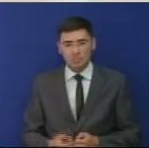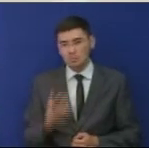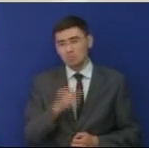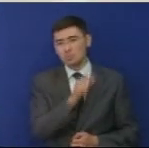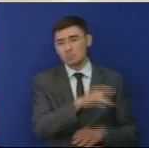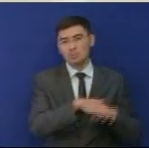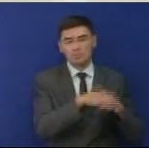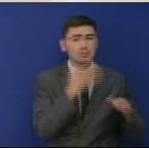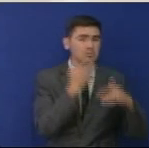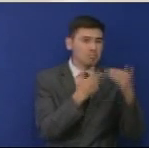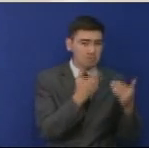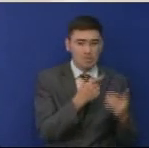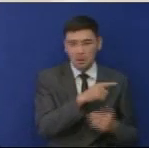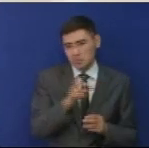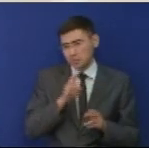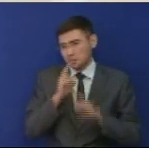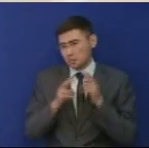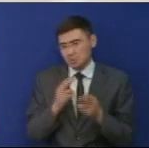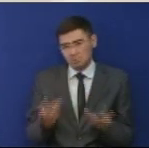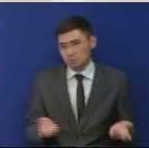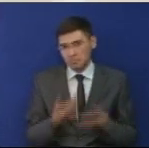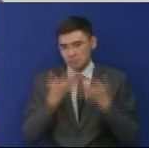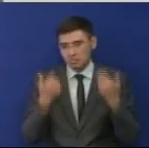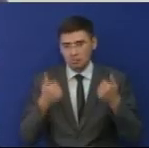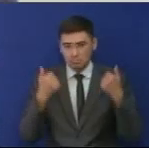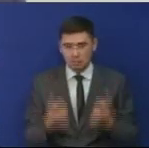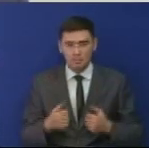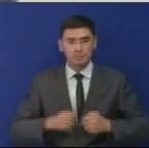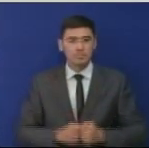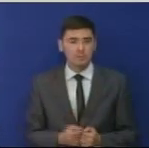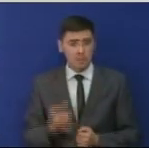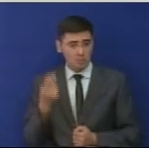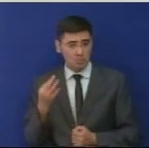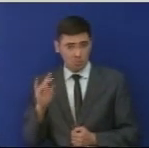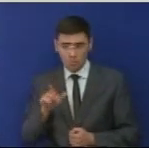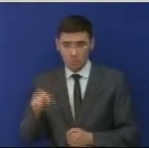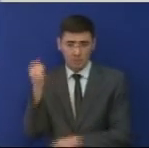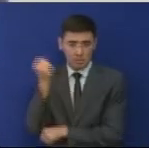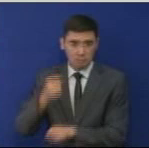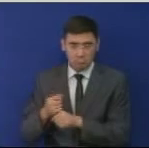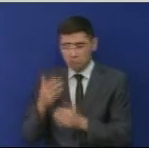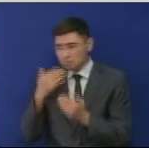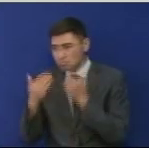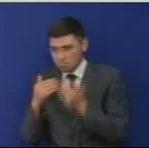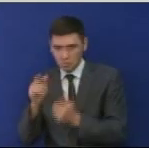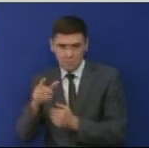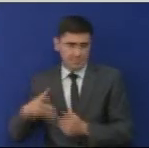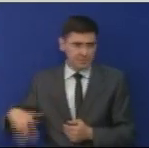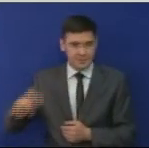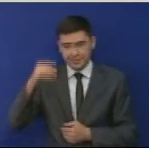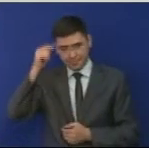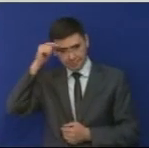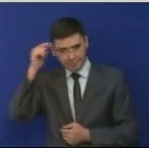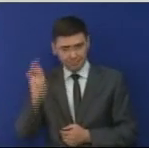услуги. Никаких, в принципе, нареканий не было сказано. Со специалистами тоже побеседовали. Ребята образованные, все